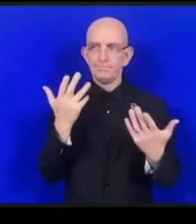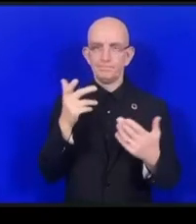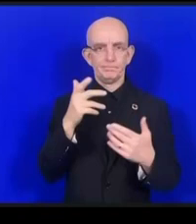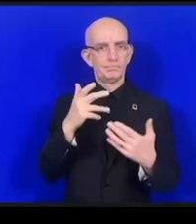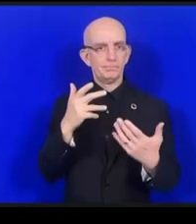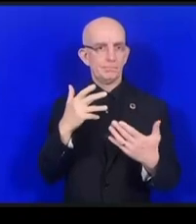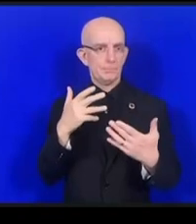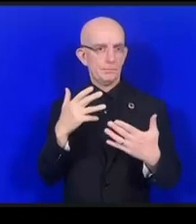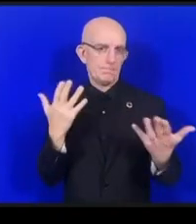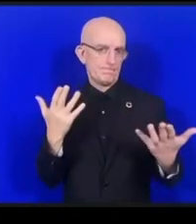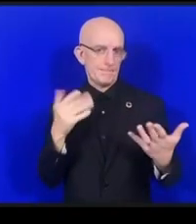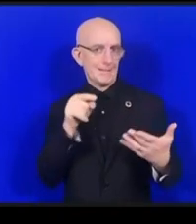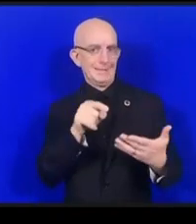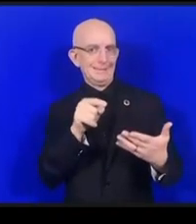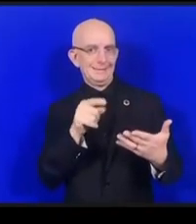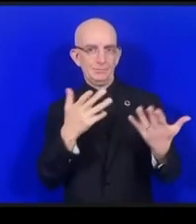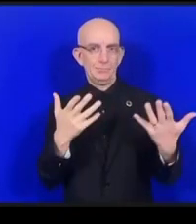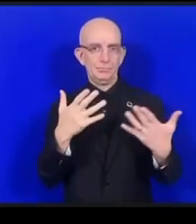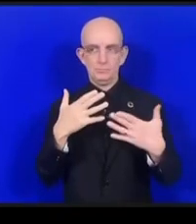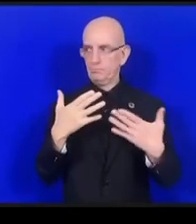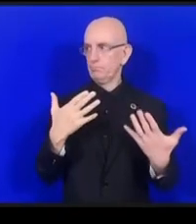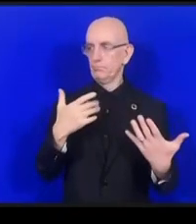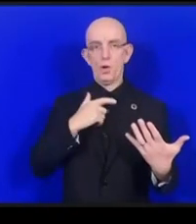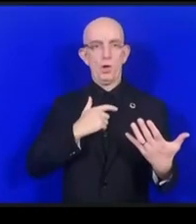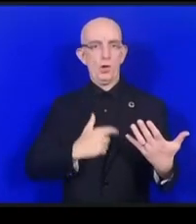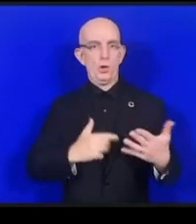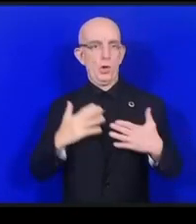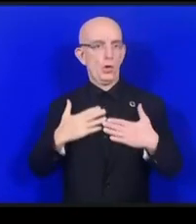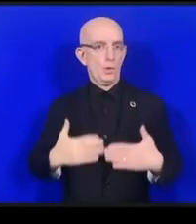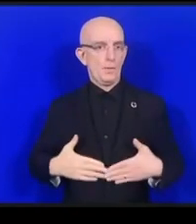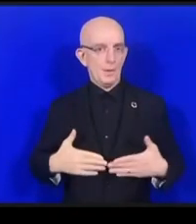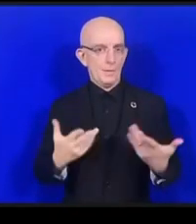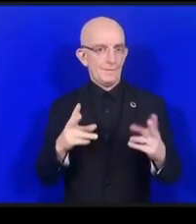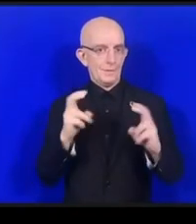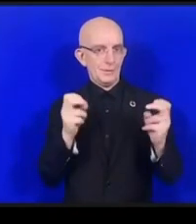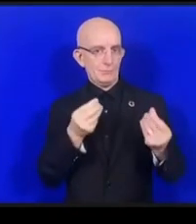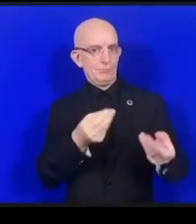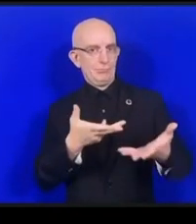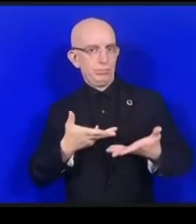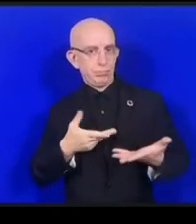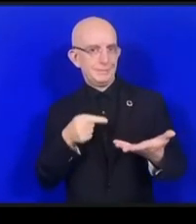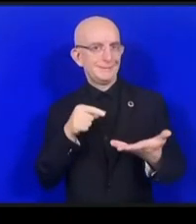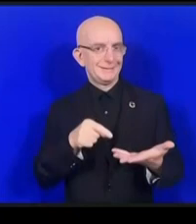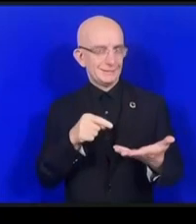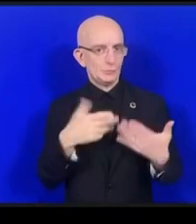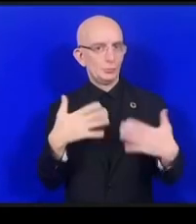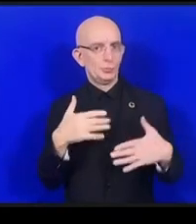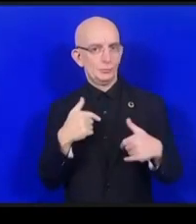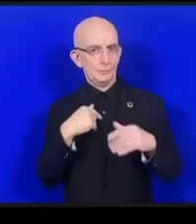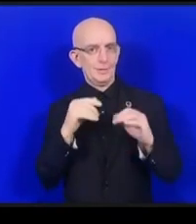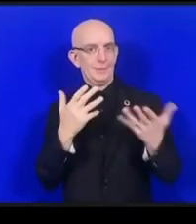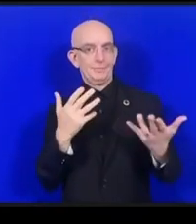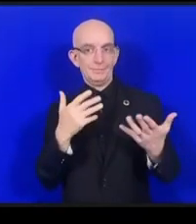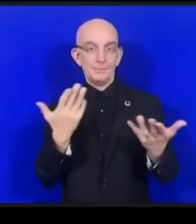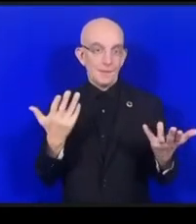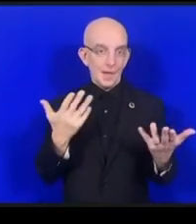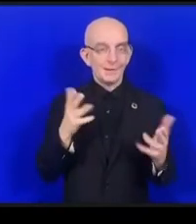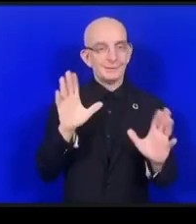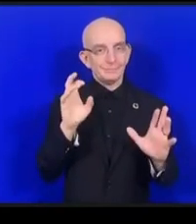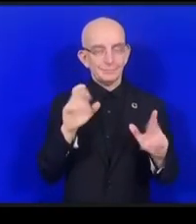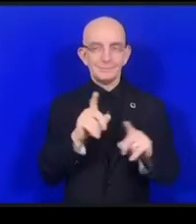рад теперь как цифровой мигрант обратить взор а к цифровому коренному жителю